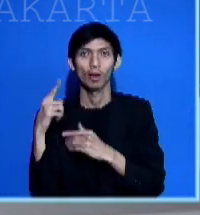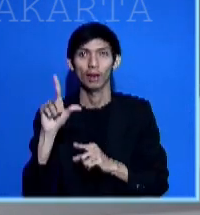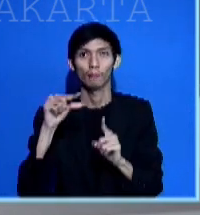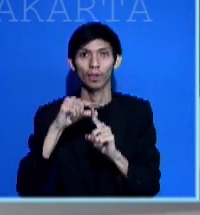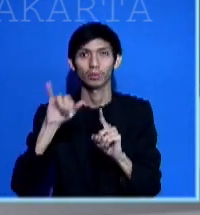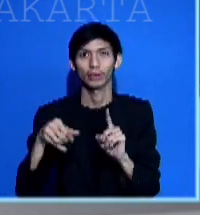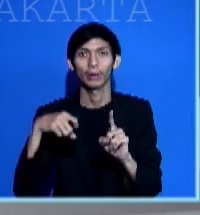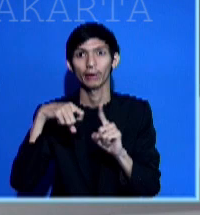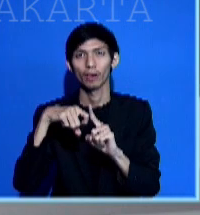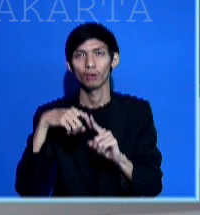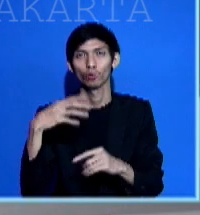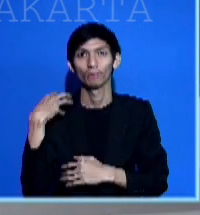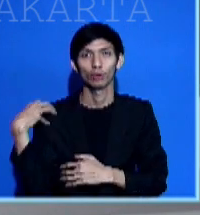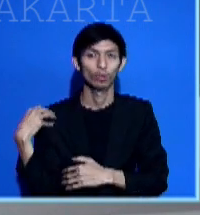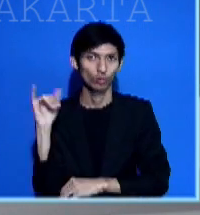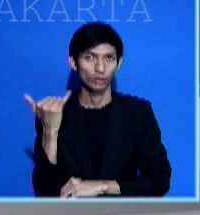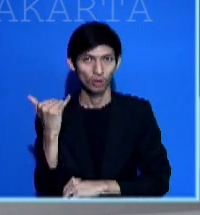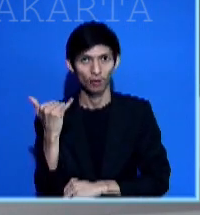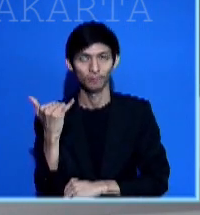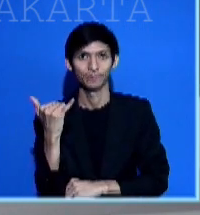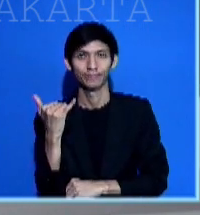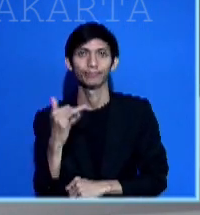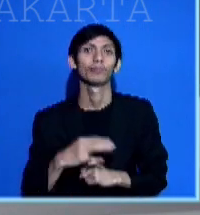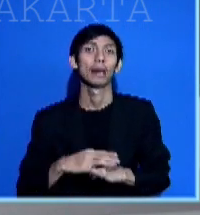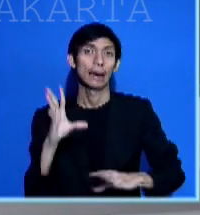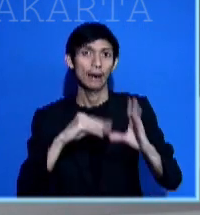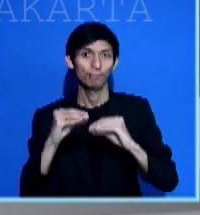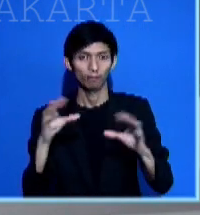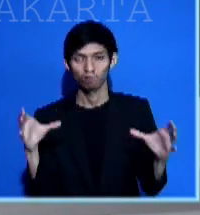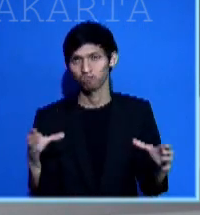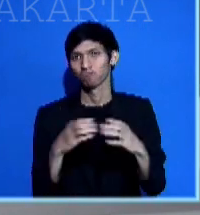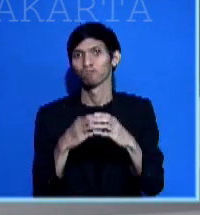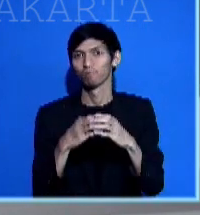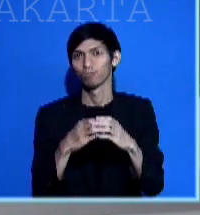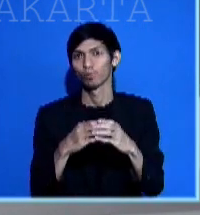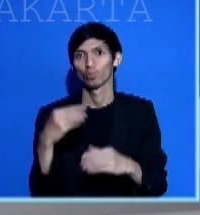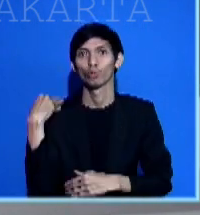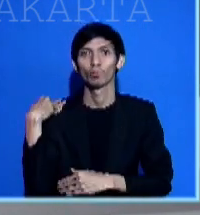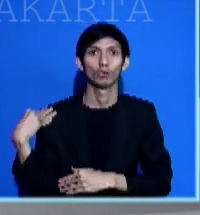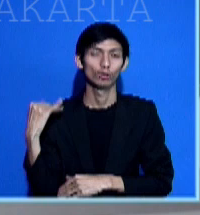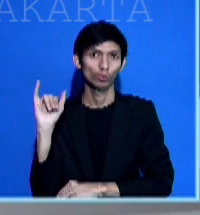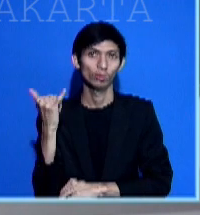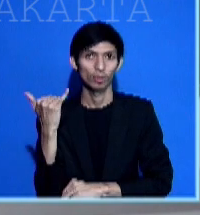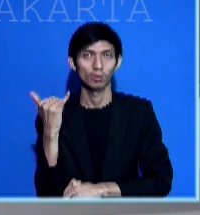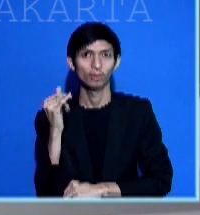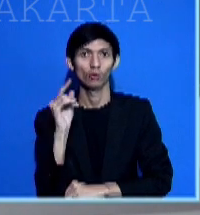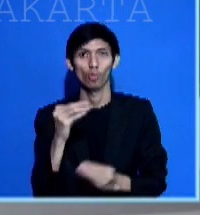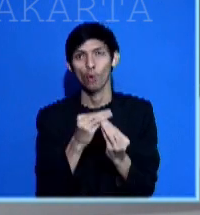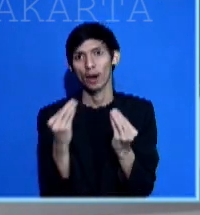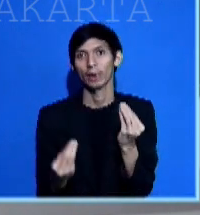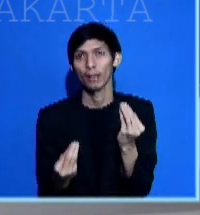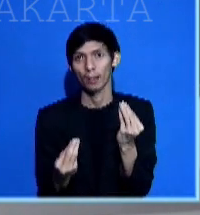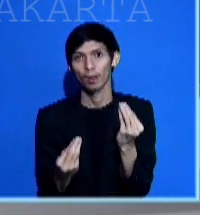DIY Tahun Anggaran 2023 rapat paripurna lkpj Gubernur di ini dipimpin oleh wakil ketua DPRD DIY